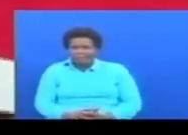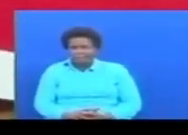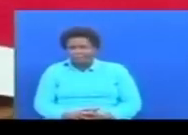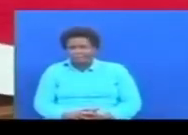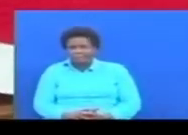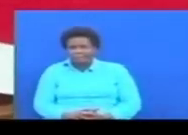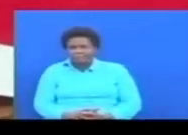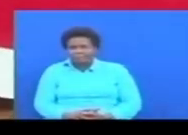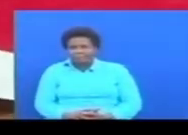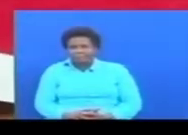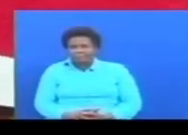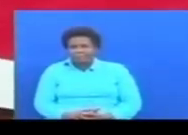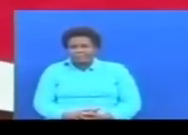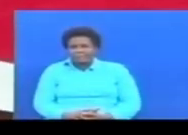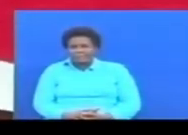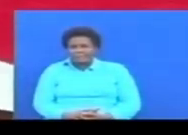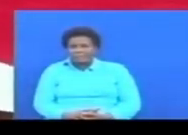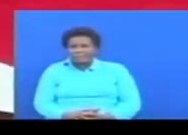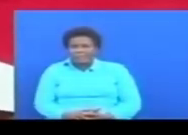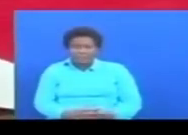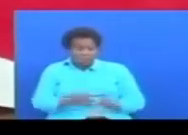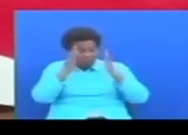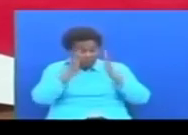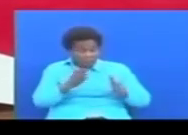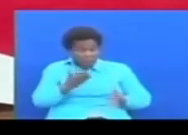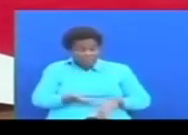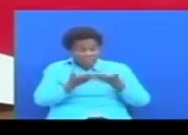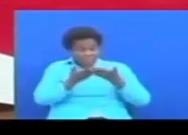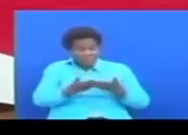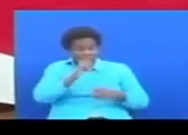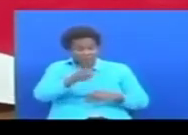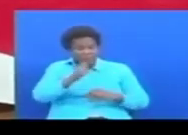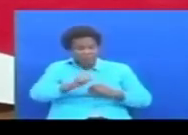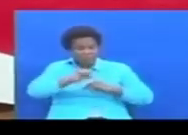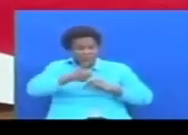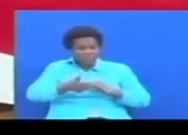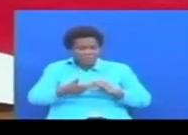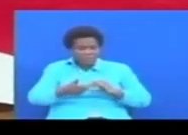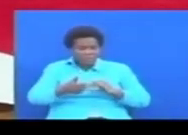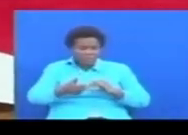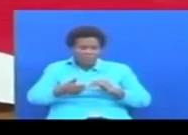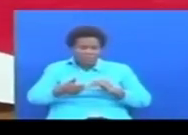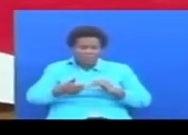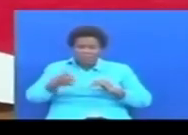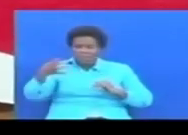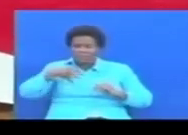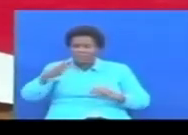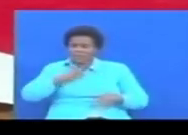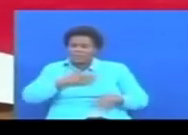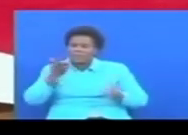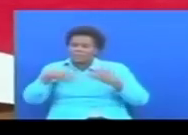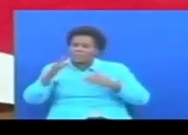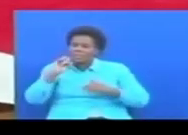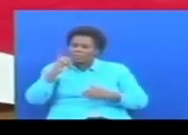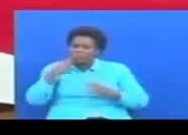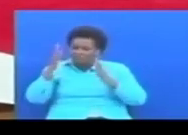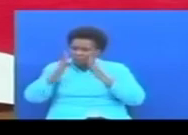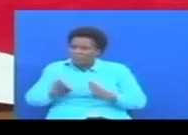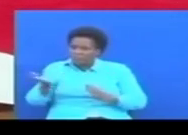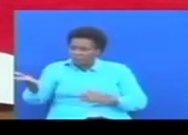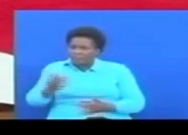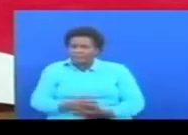Mheshimiwa naibu spika, kwa niaba ya waziri wa maji naomba kujibu swali la Mheshimiwa Suzana Chogisasi, mbunge wa viti maalum mkoa wa Iringa kama